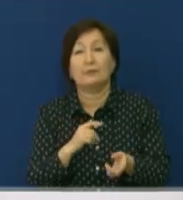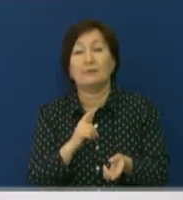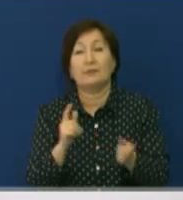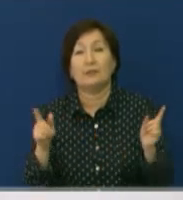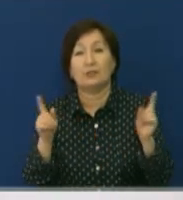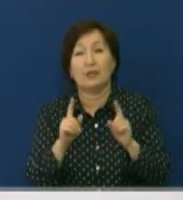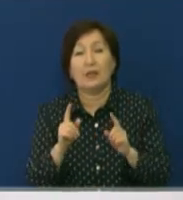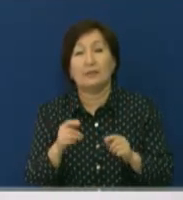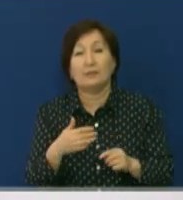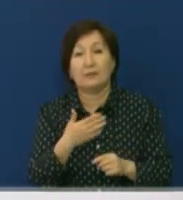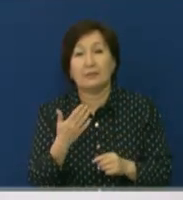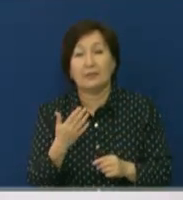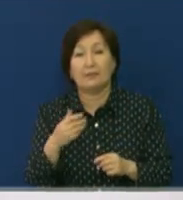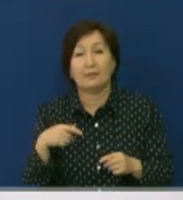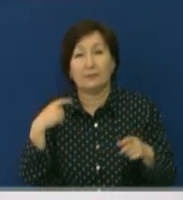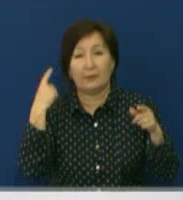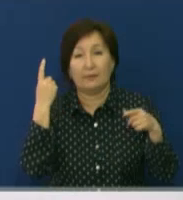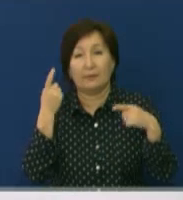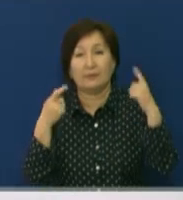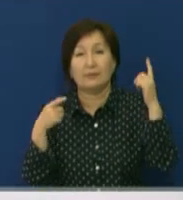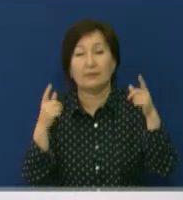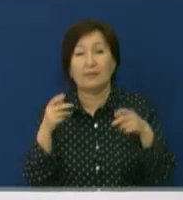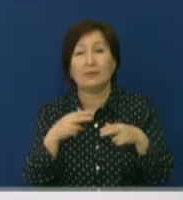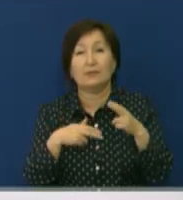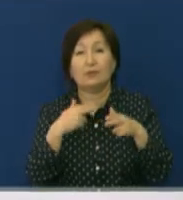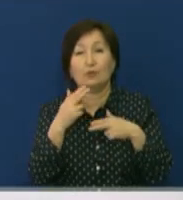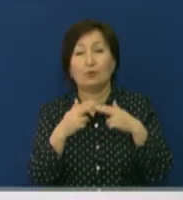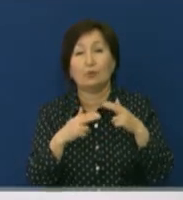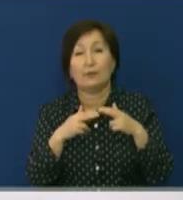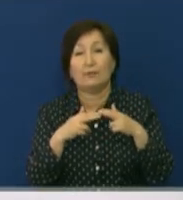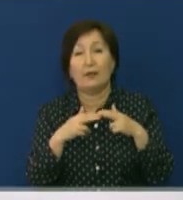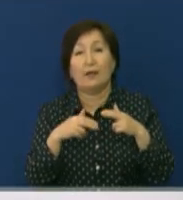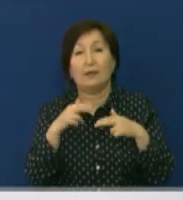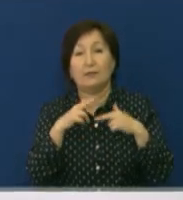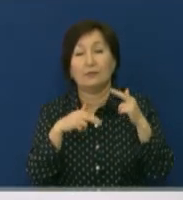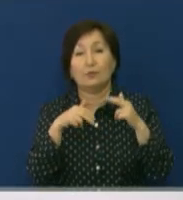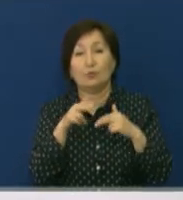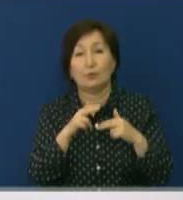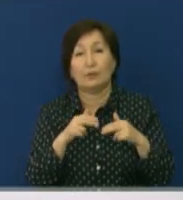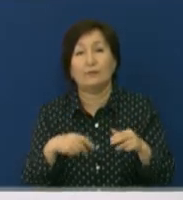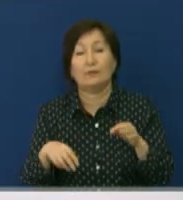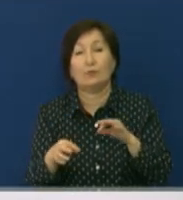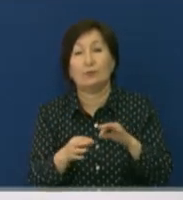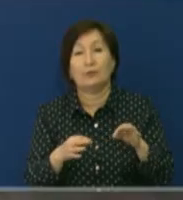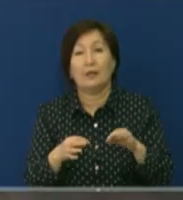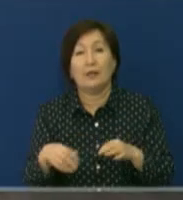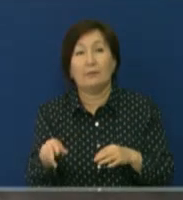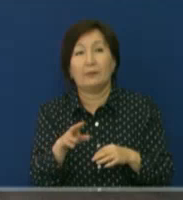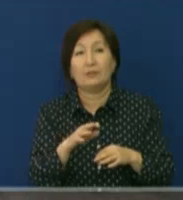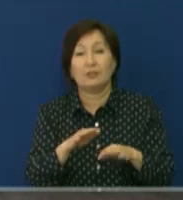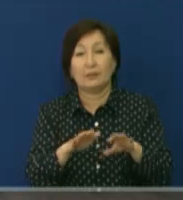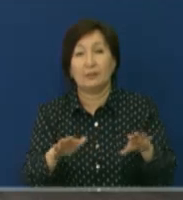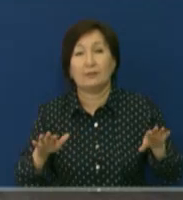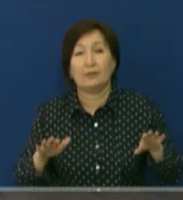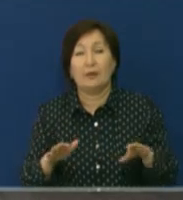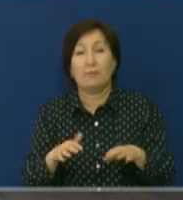в ходе конференции были обсуждены проблемы архитектурного облика города также оформление городских газонов и площадок малыми архитектурными